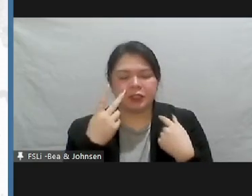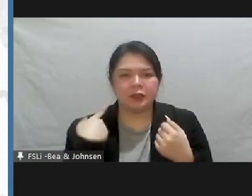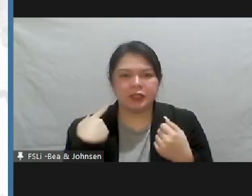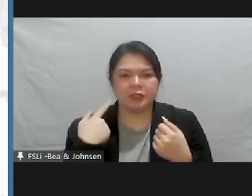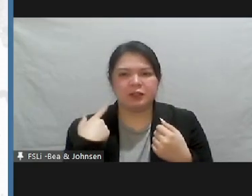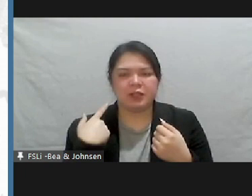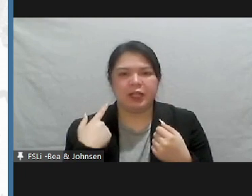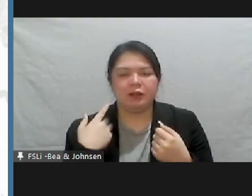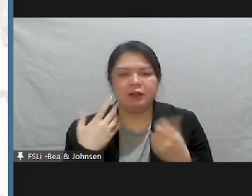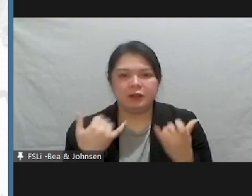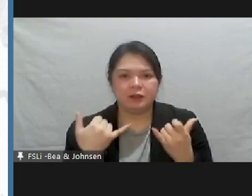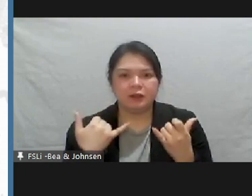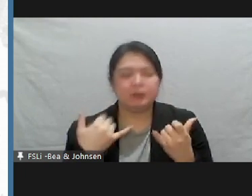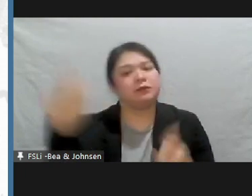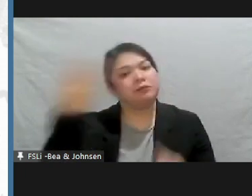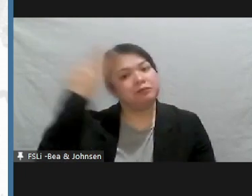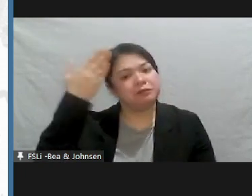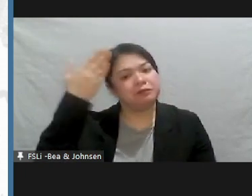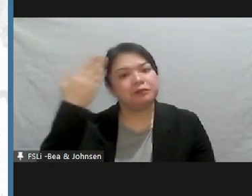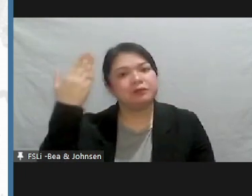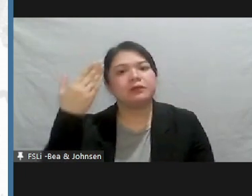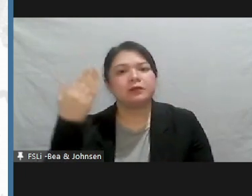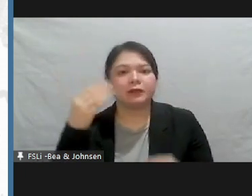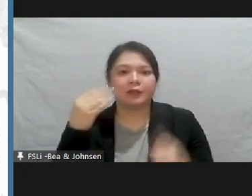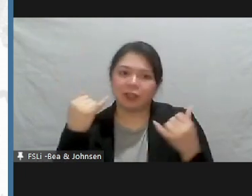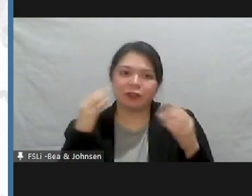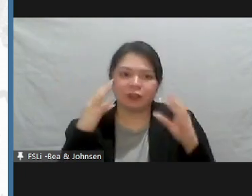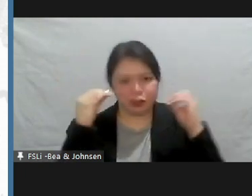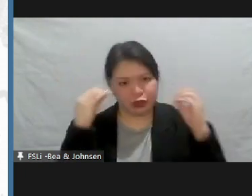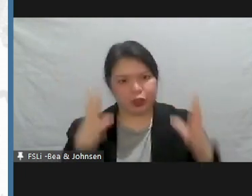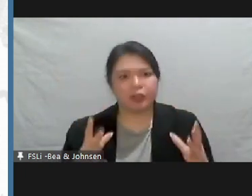ang presentasyon niya ngayong araw yung mga guru natin ano